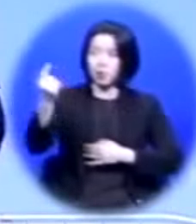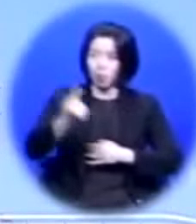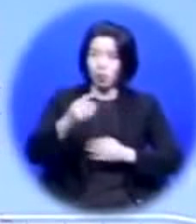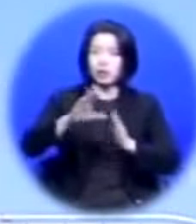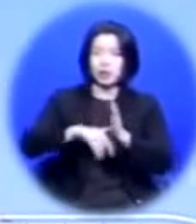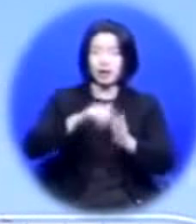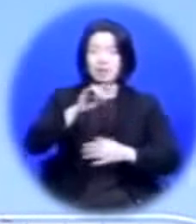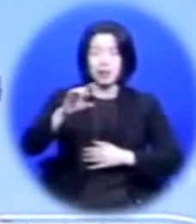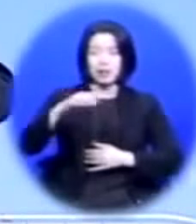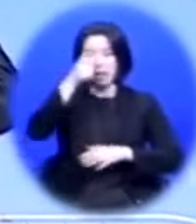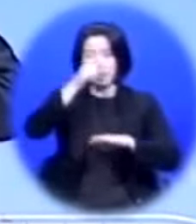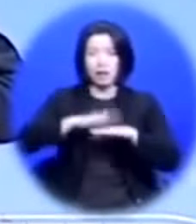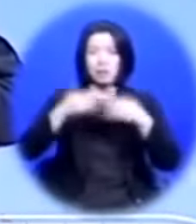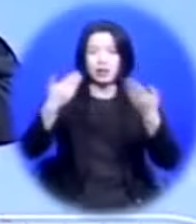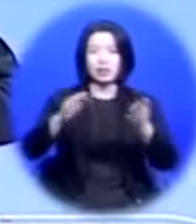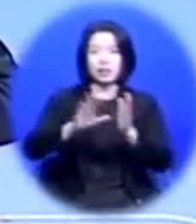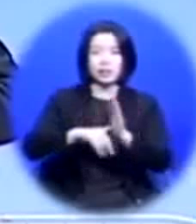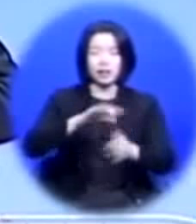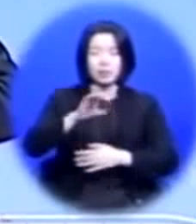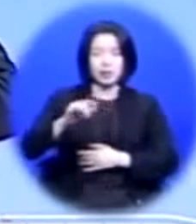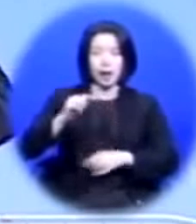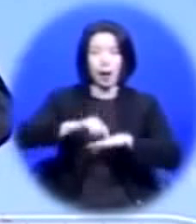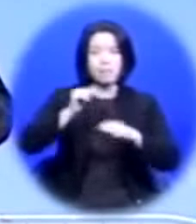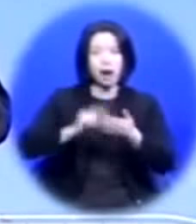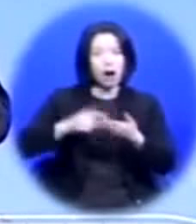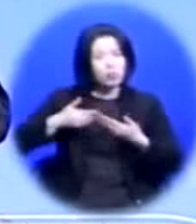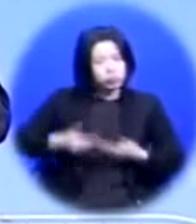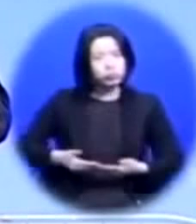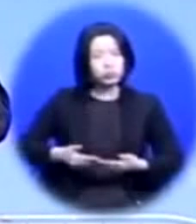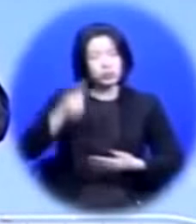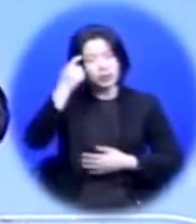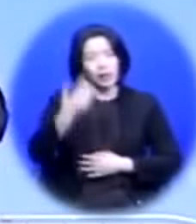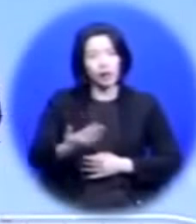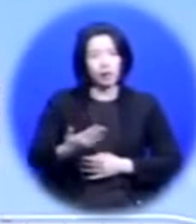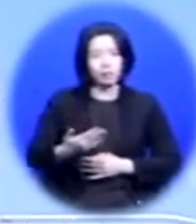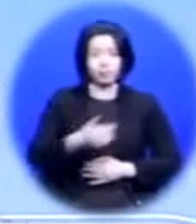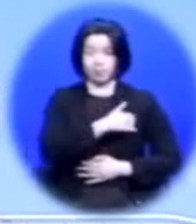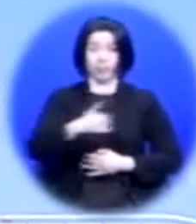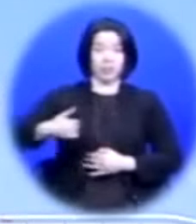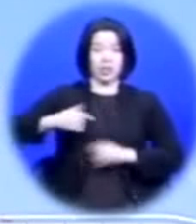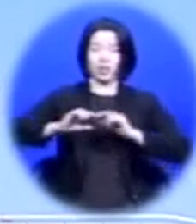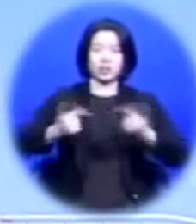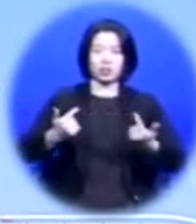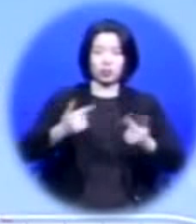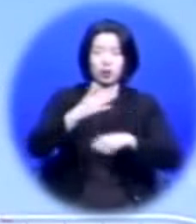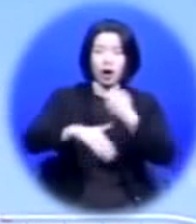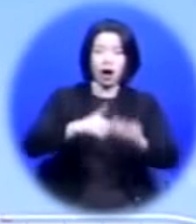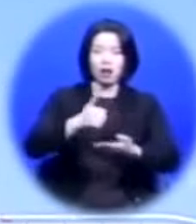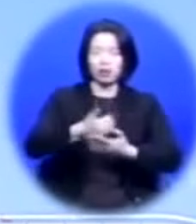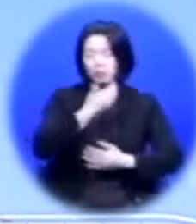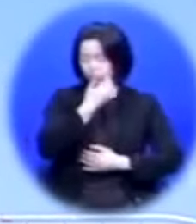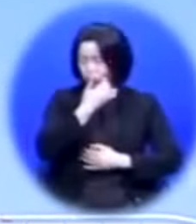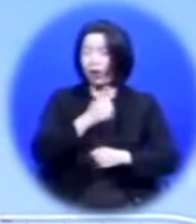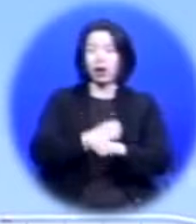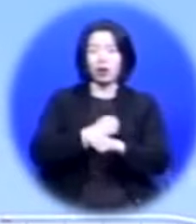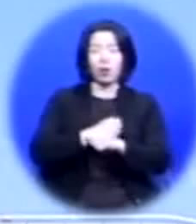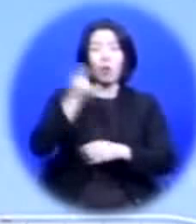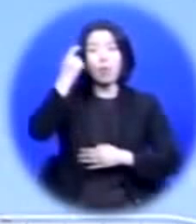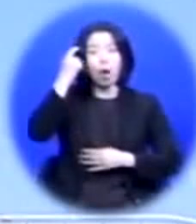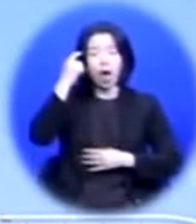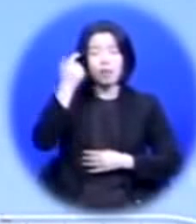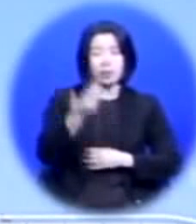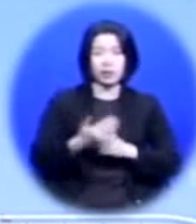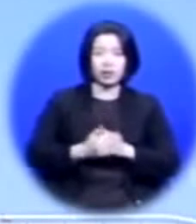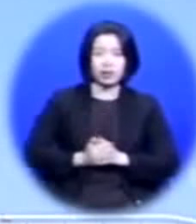때마다 우리 마음이 이렇게 무겁지 떳떳하지 못하고 하나님 뵙기가 부끄럽고 왜